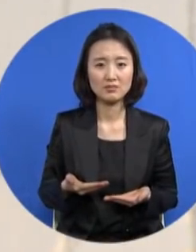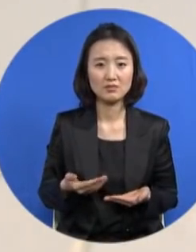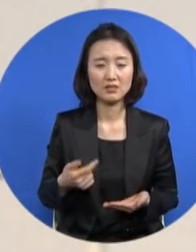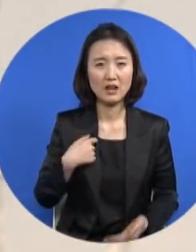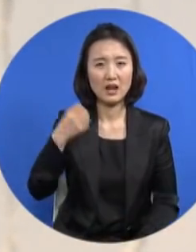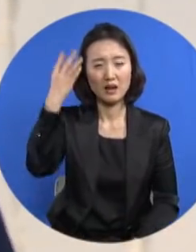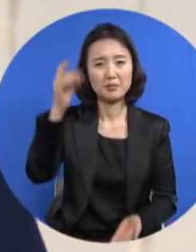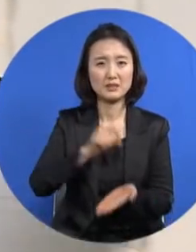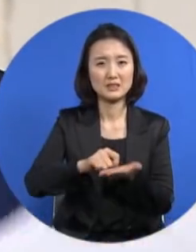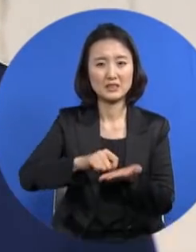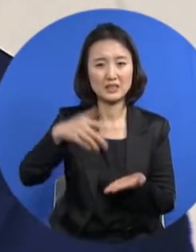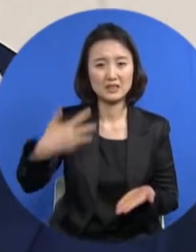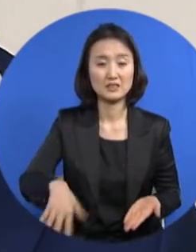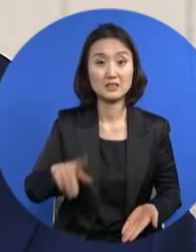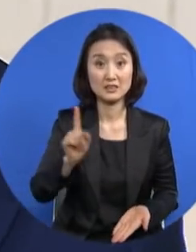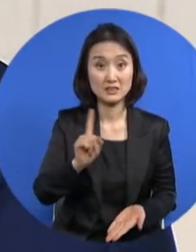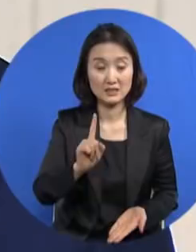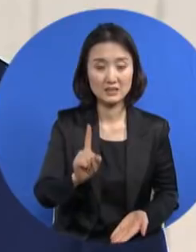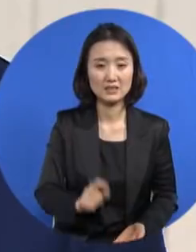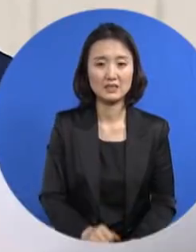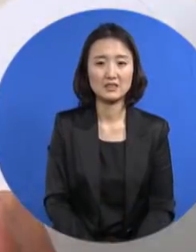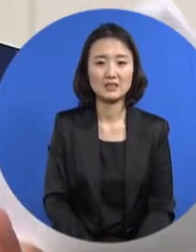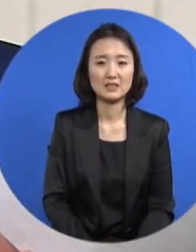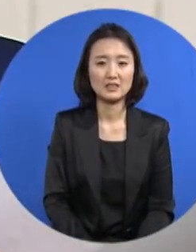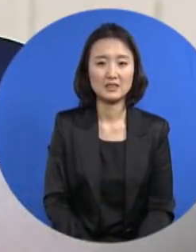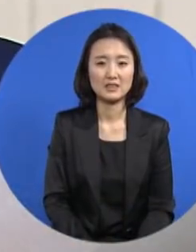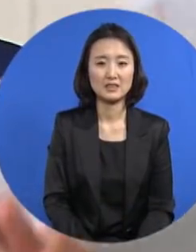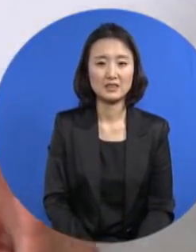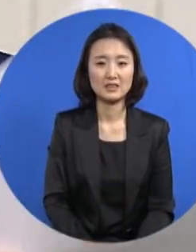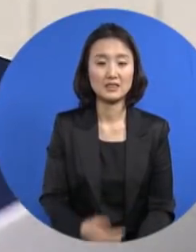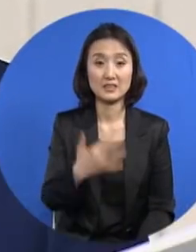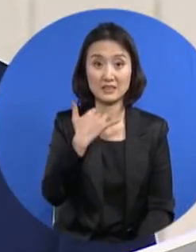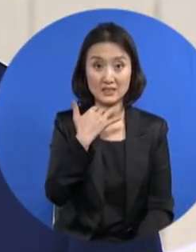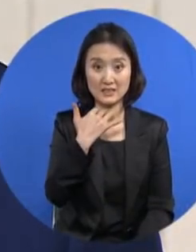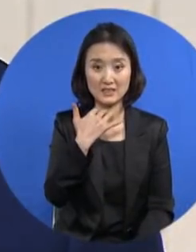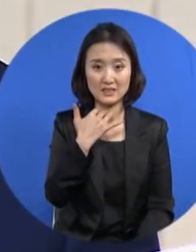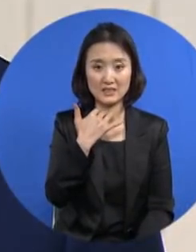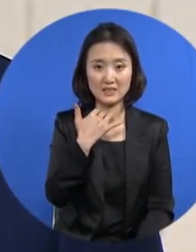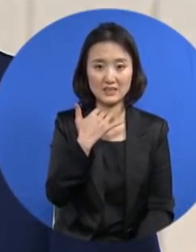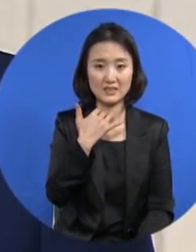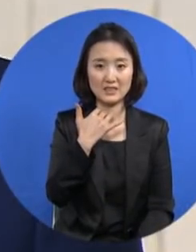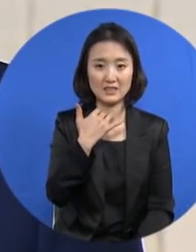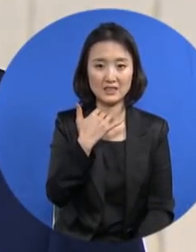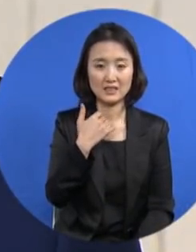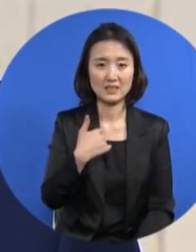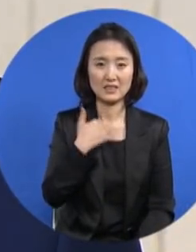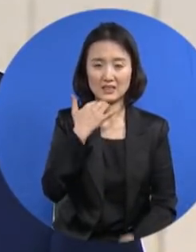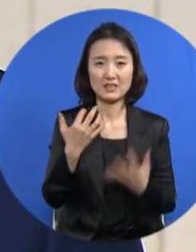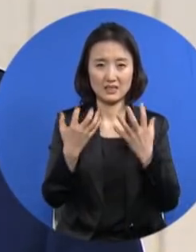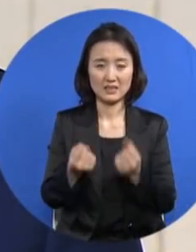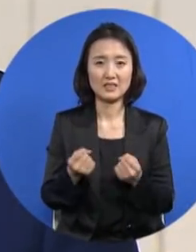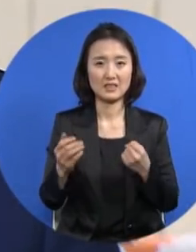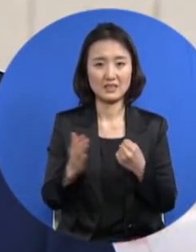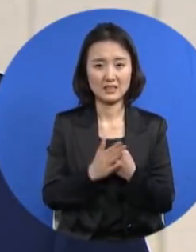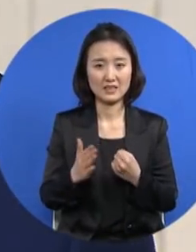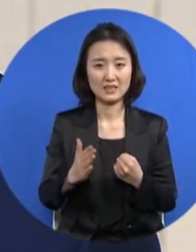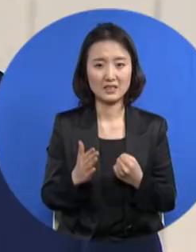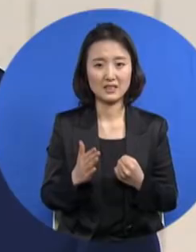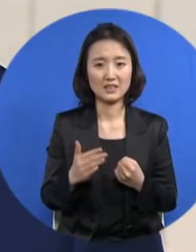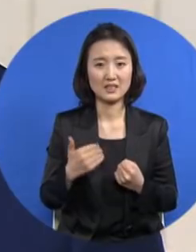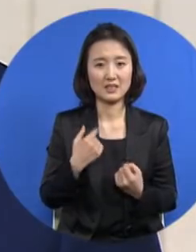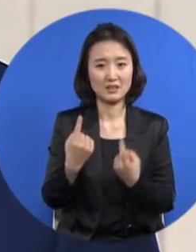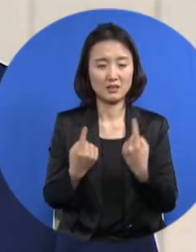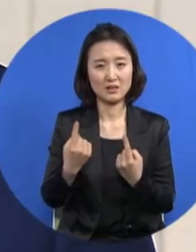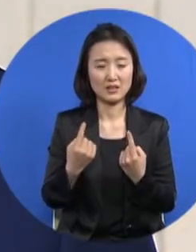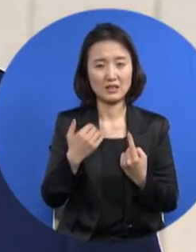쓴 게 있는데요. 보니까 나이도 썼고요. 나이는 제가 너무 많았으니까 좀